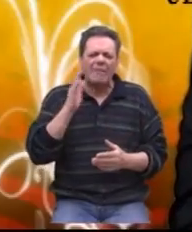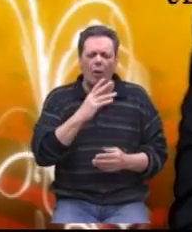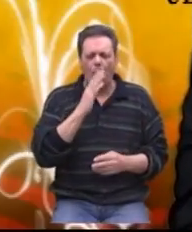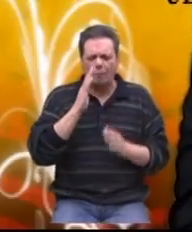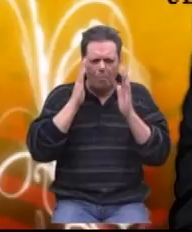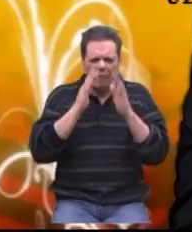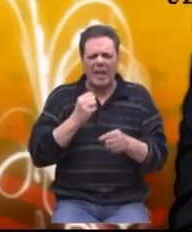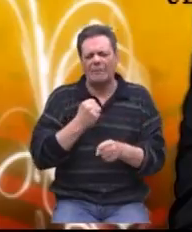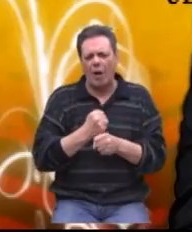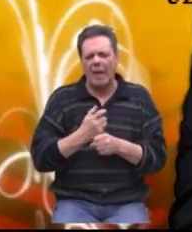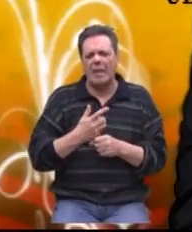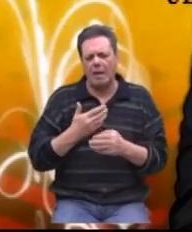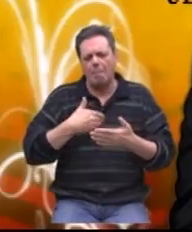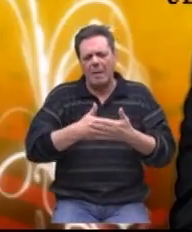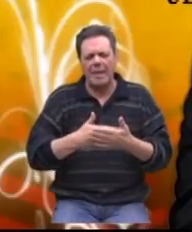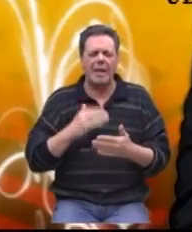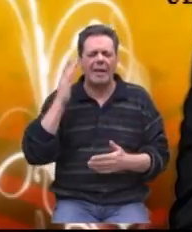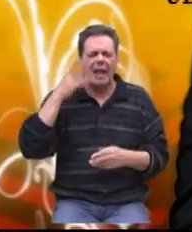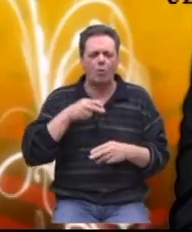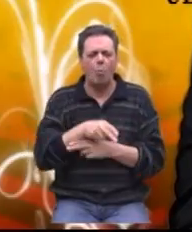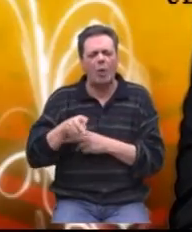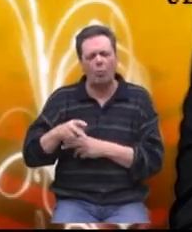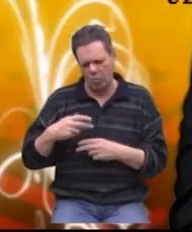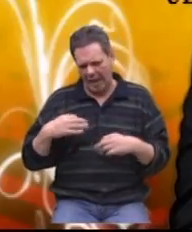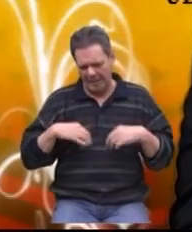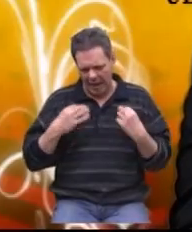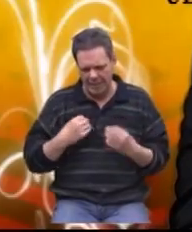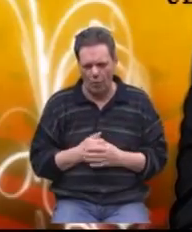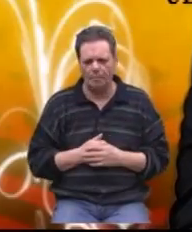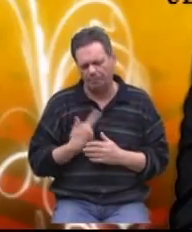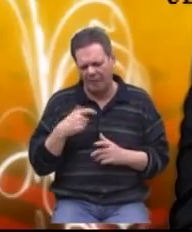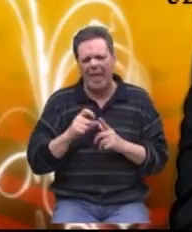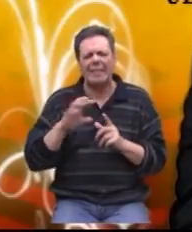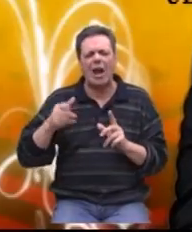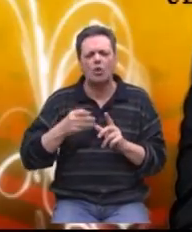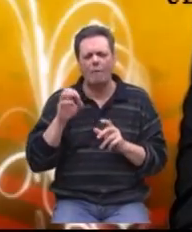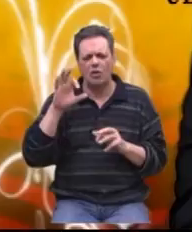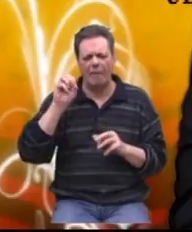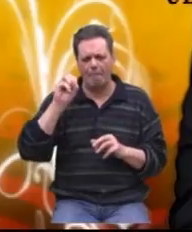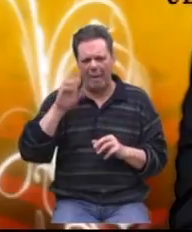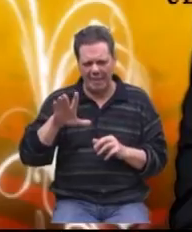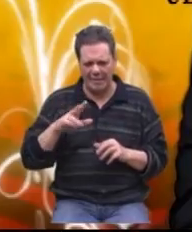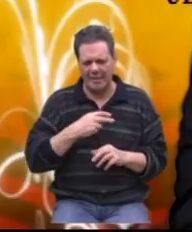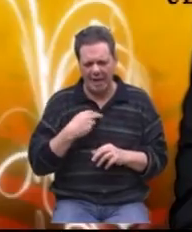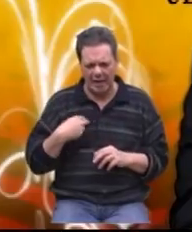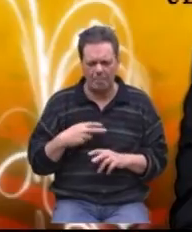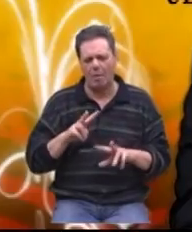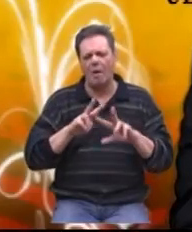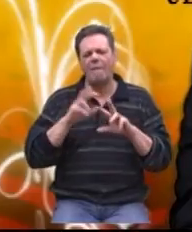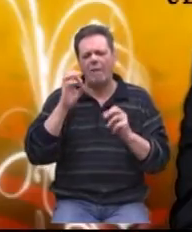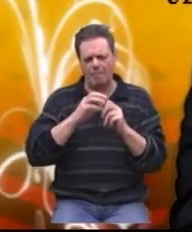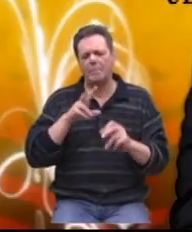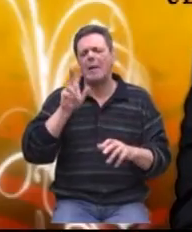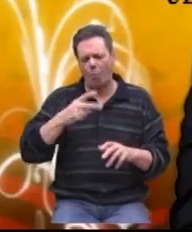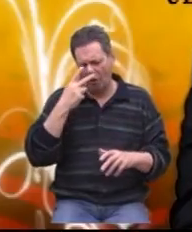povjerenstvo djeluje pri Gradskom uredu za zdravstvo. Znači to je adresa Draškovićeva 15. Zagreb. Na web stranici grada Zagreba može